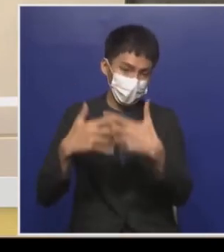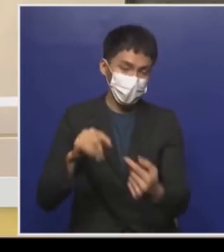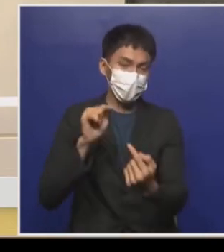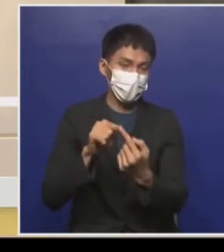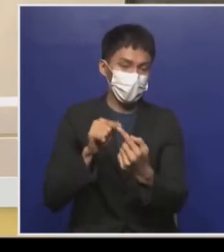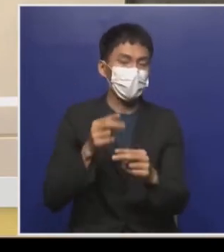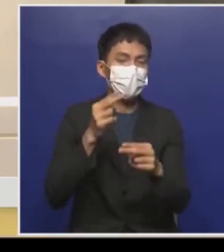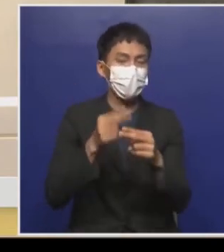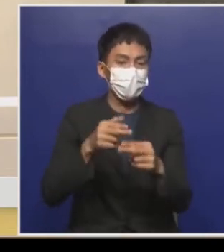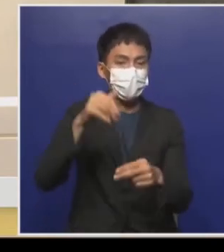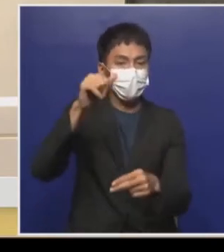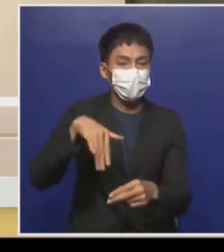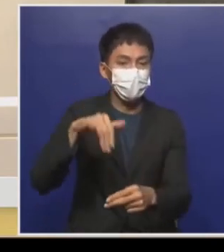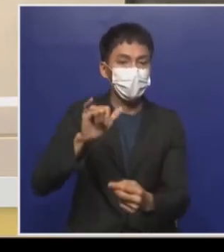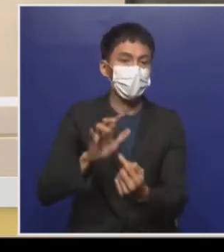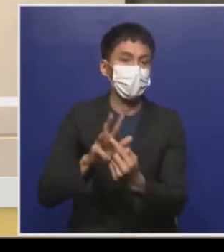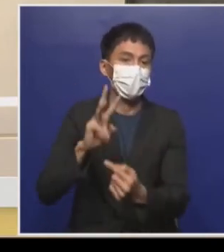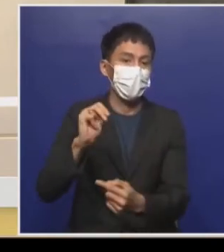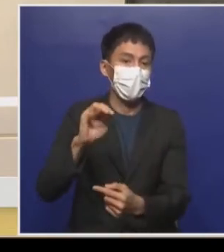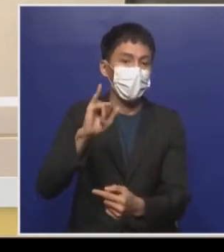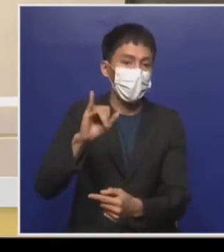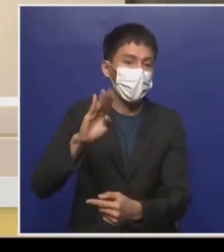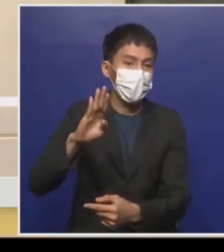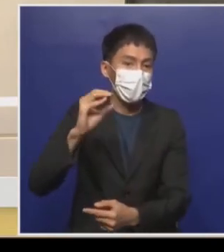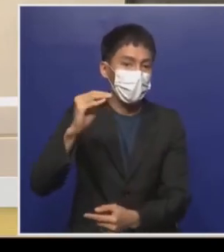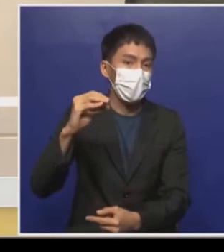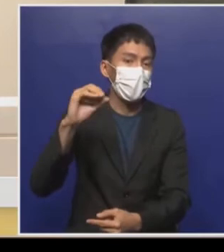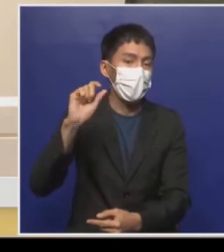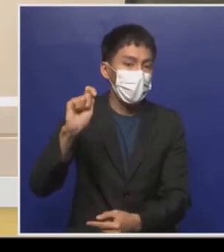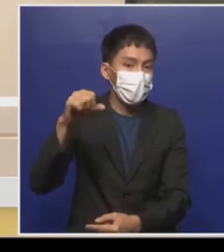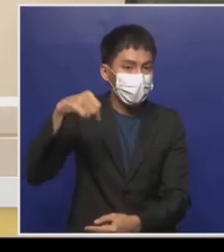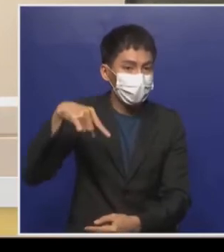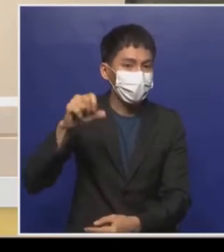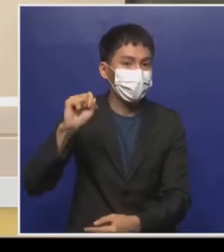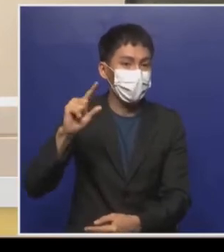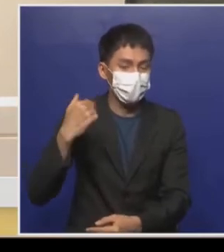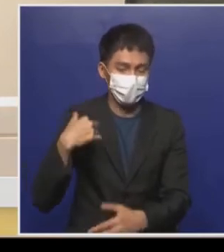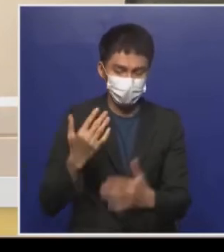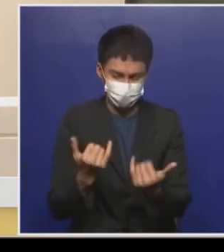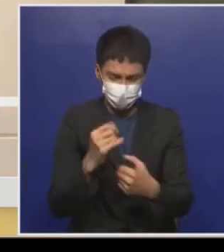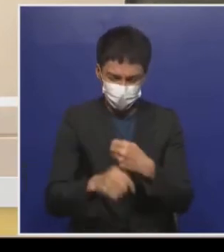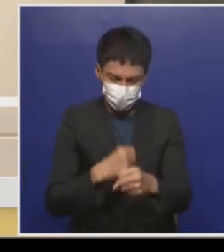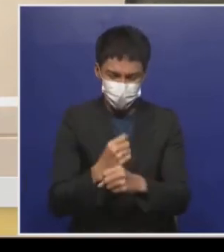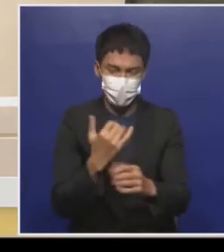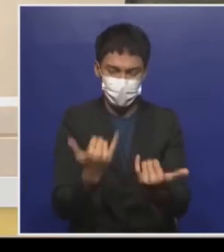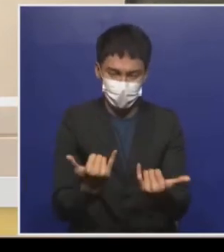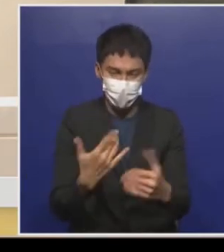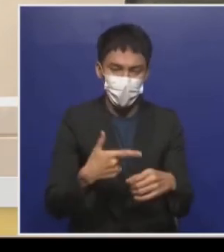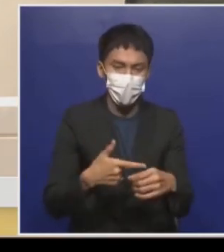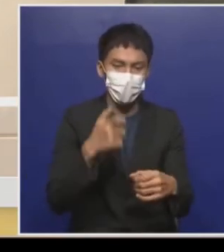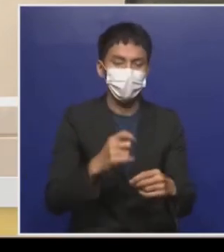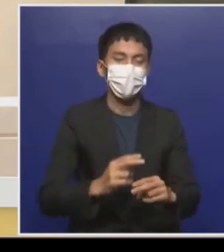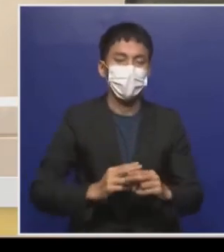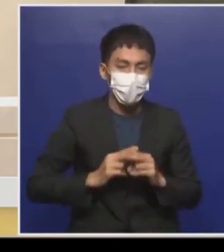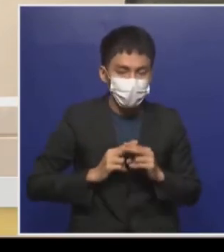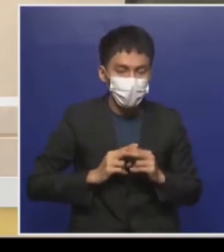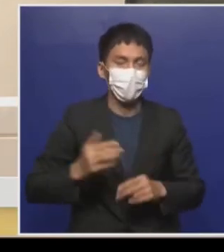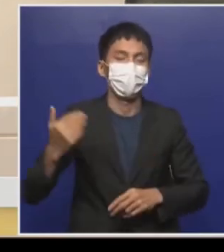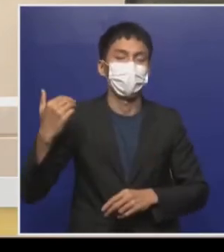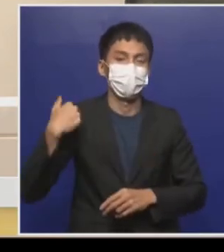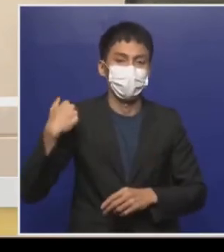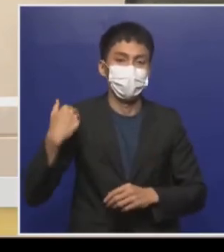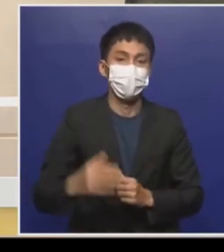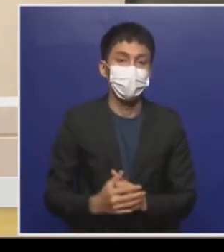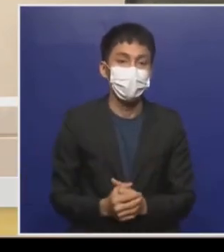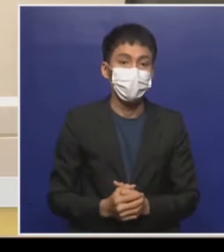ลิวัคซีนเป็ของตนเองแล้ในปีนี้เราก็จะมวัคซีนเปของตนเอง เช่นกันตอนจากนั้แลวเขาบอกว่าให้ไป